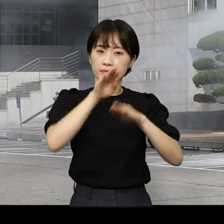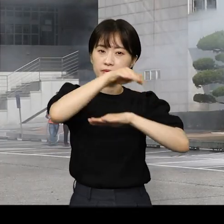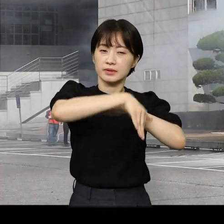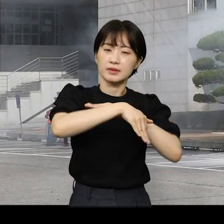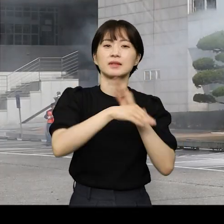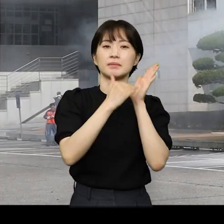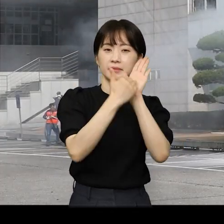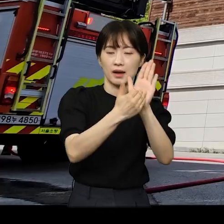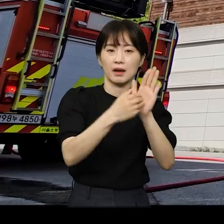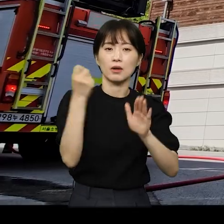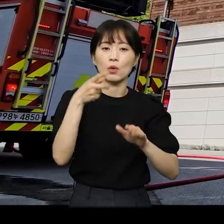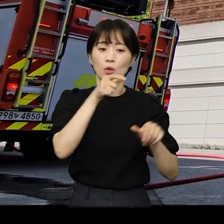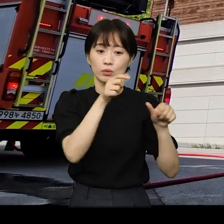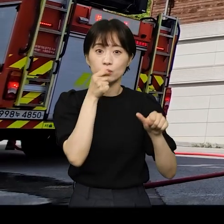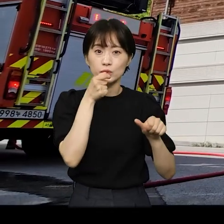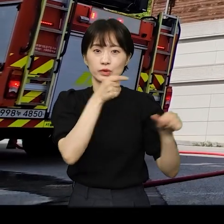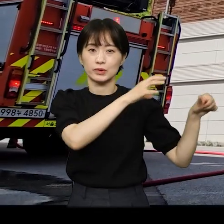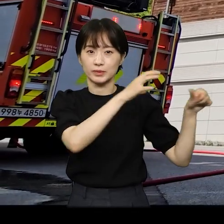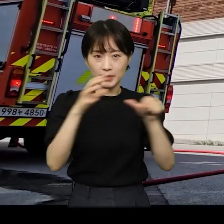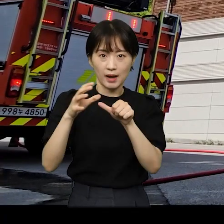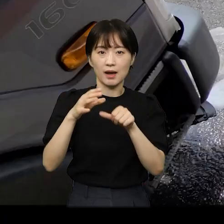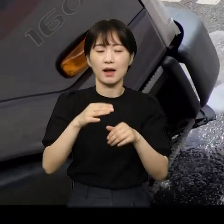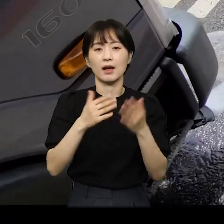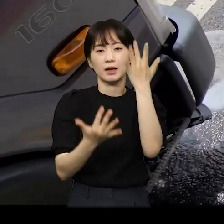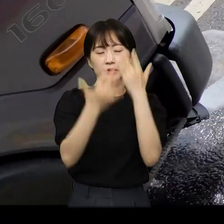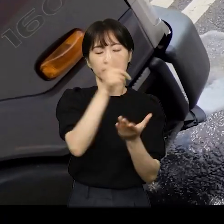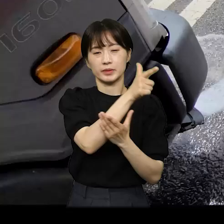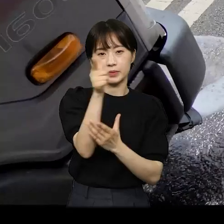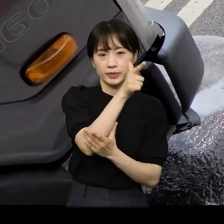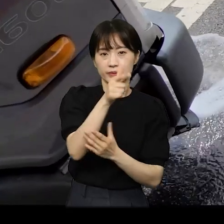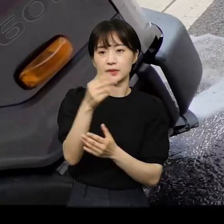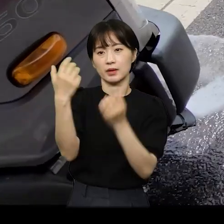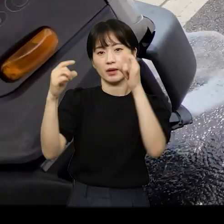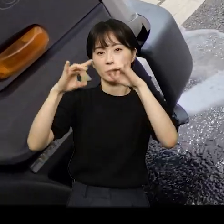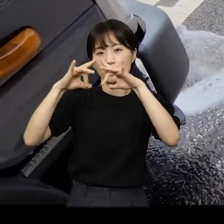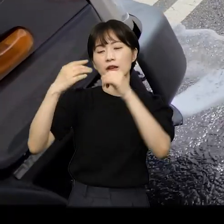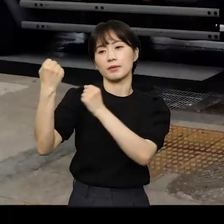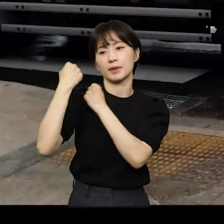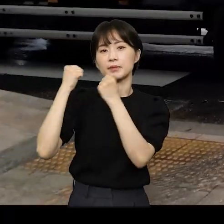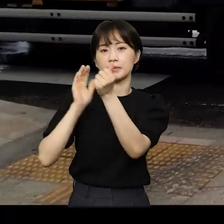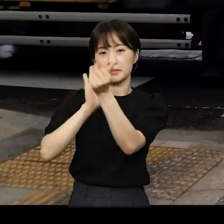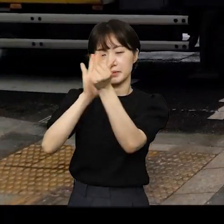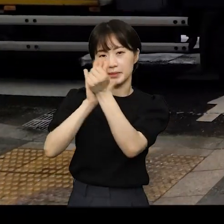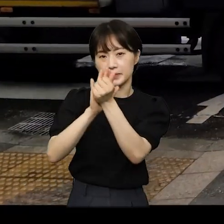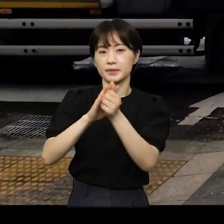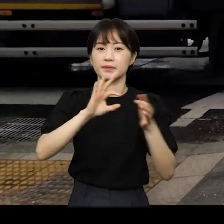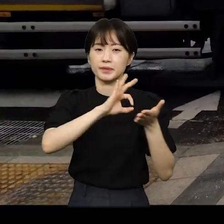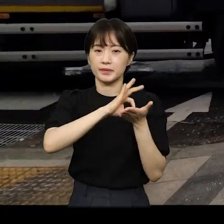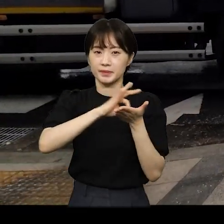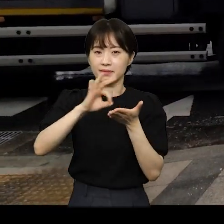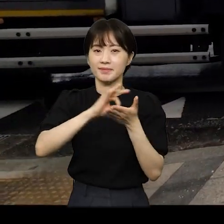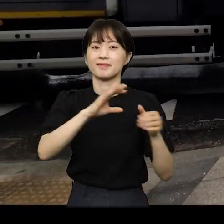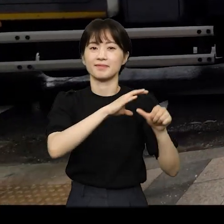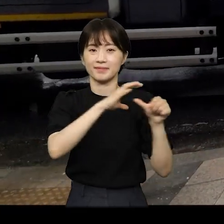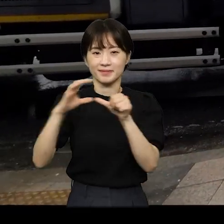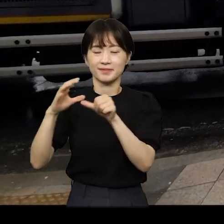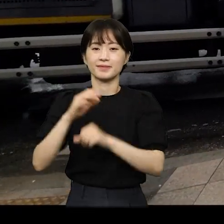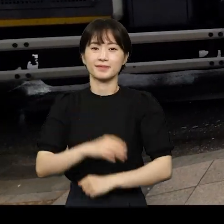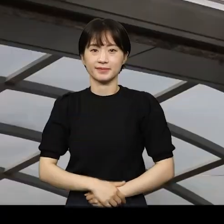예방은 물론 수자원 확보, 소방용수, 에너지 절약 등 빗물을 여러 가지 용도로 사용하고 있습니다.